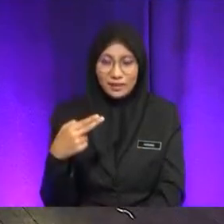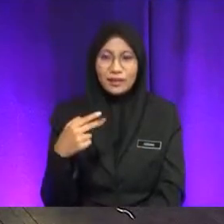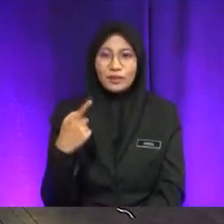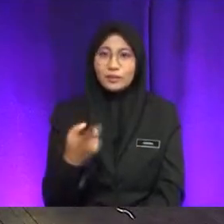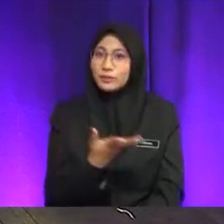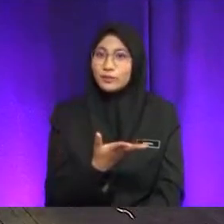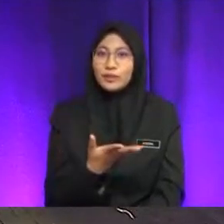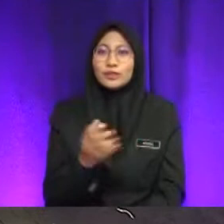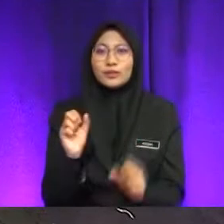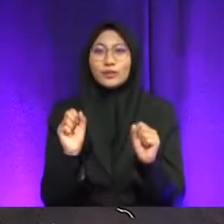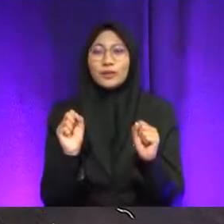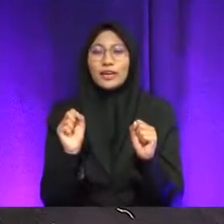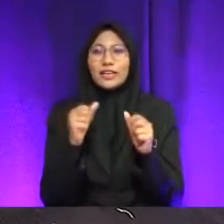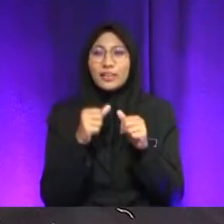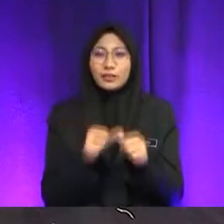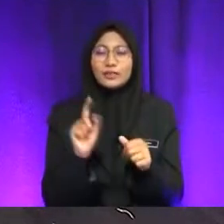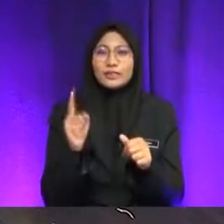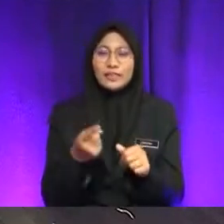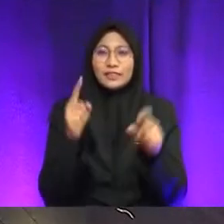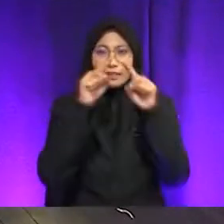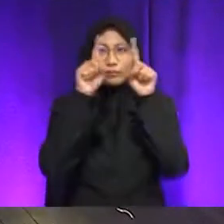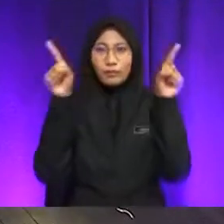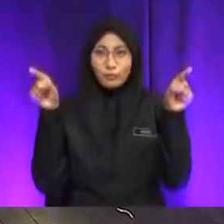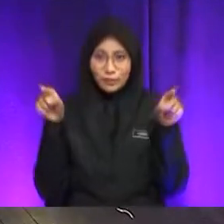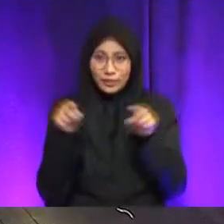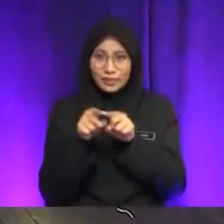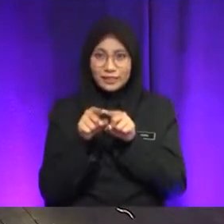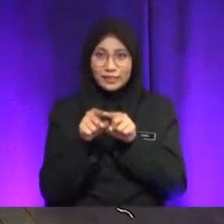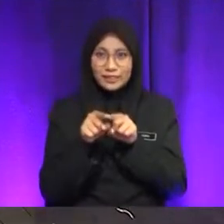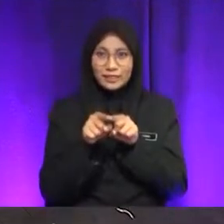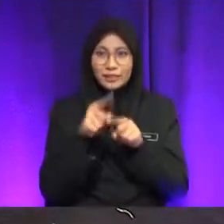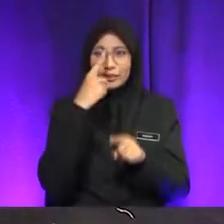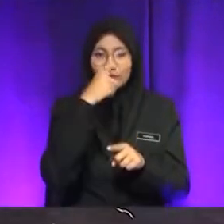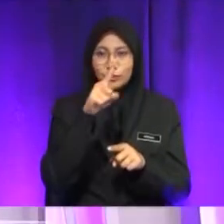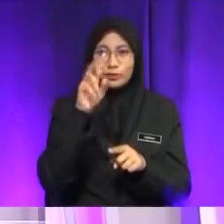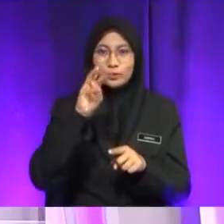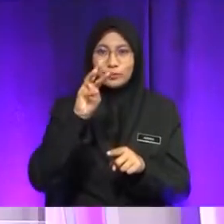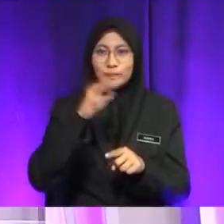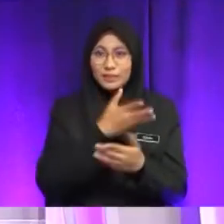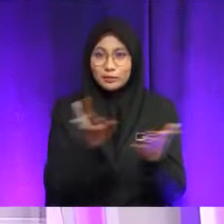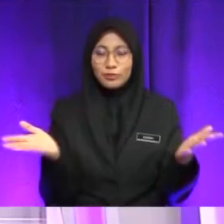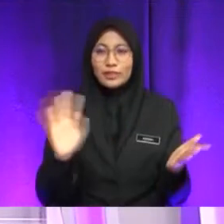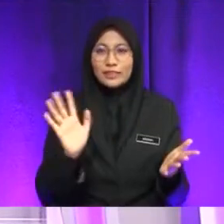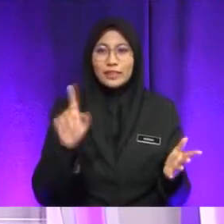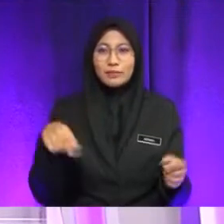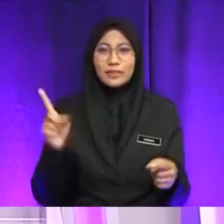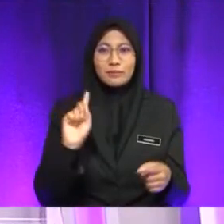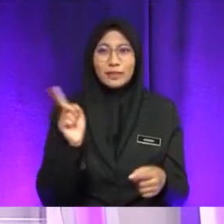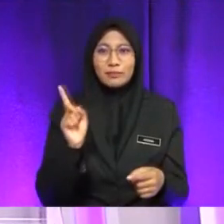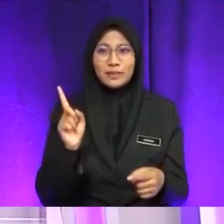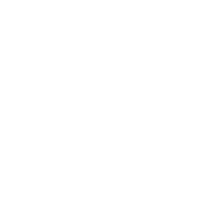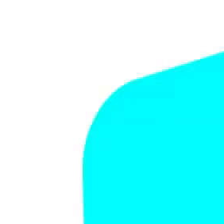jawabannya dengan cara ikut saja formulir yang diberikan kepada kita jadi orang mah jangan kemana-mana kembali selepas ini titik-titik